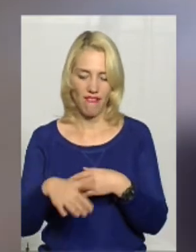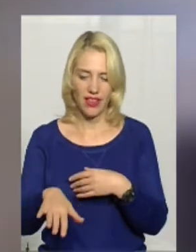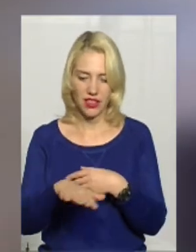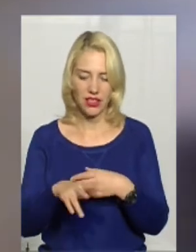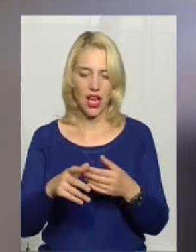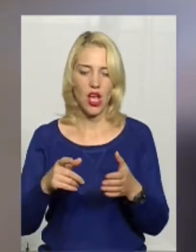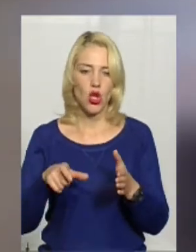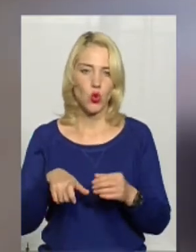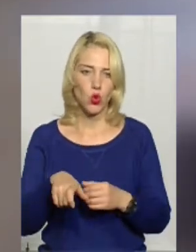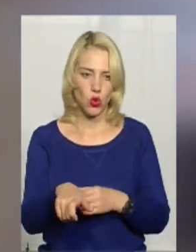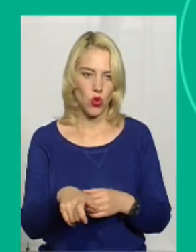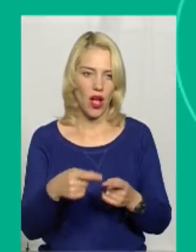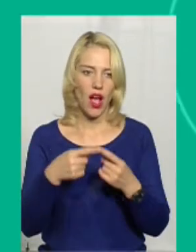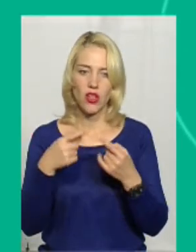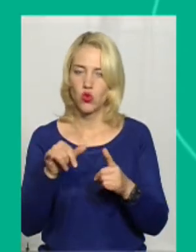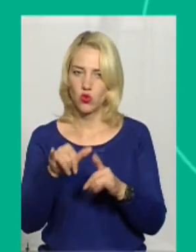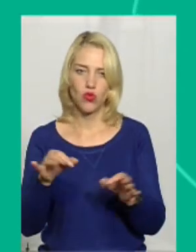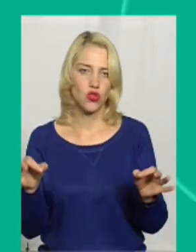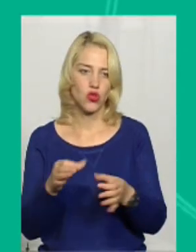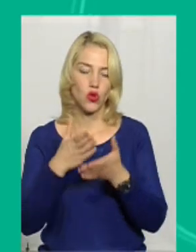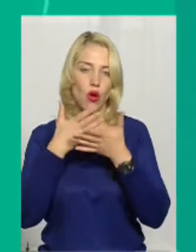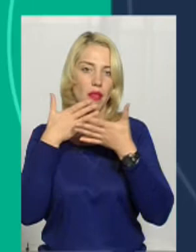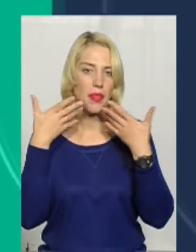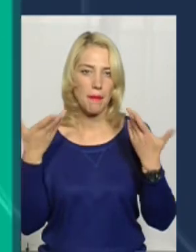решти в нього нічого немає.